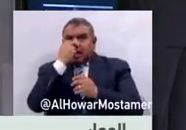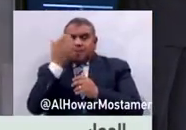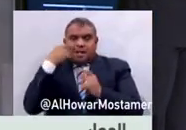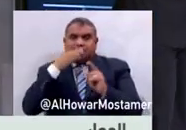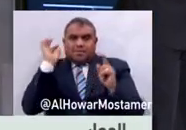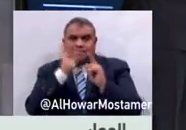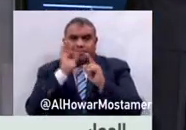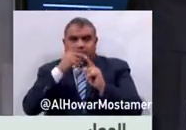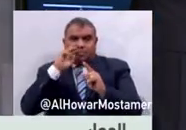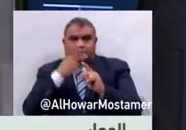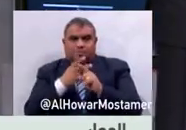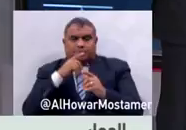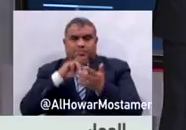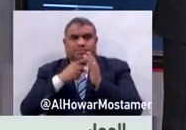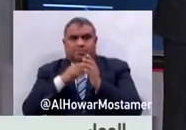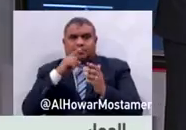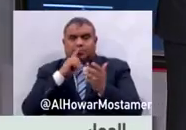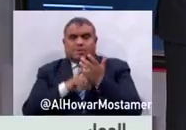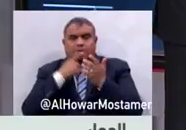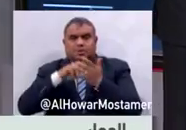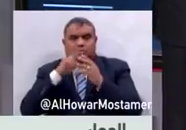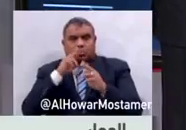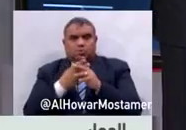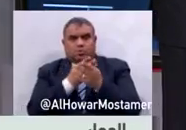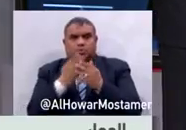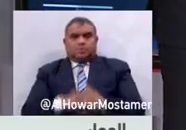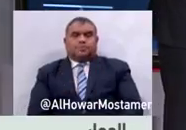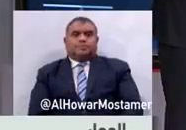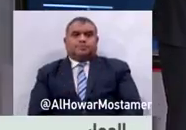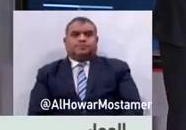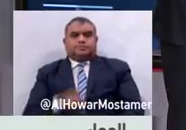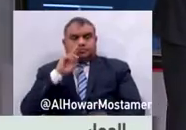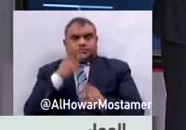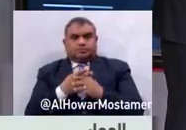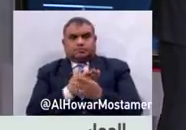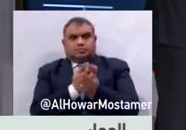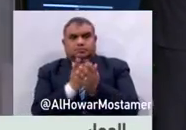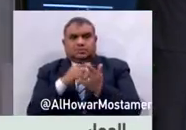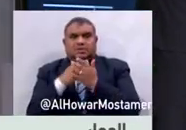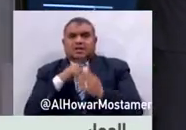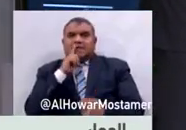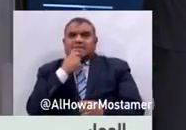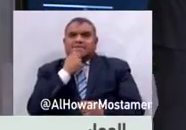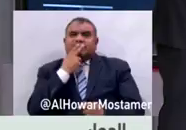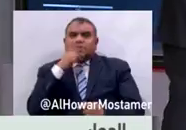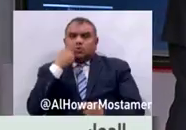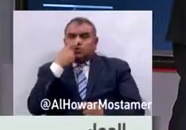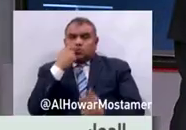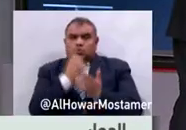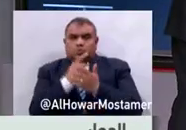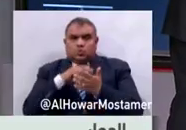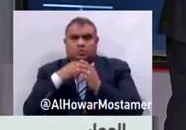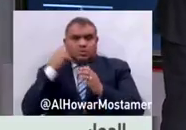عنه؟ خلينا نعرف ده دلوقتي. طيب عايزين نروح دلوقتي احنا لفيتو. فيتو الحقيقة